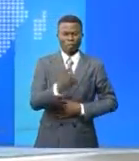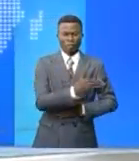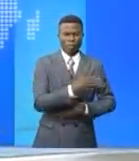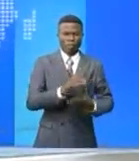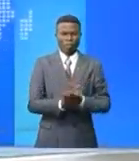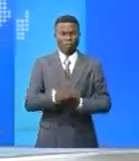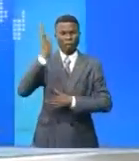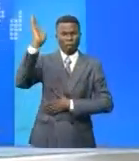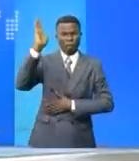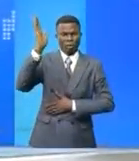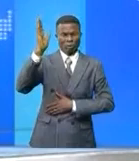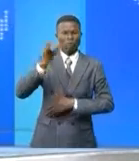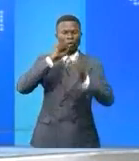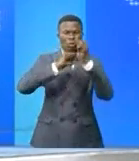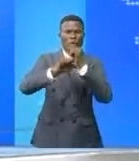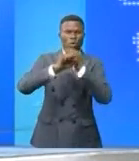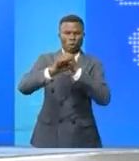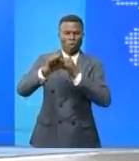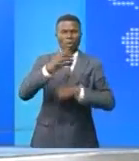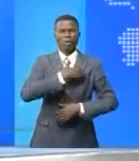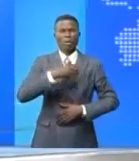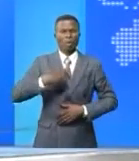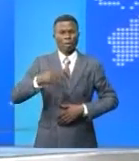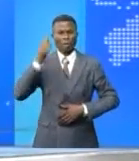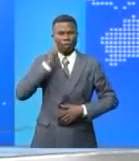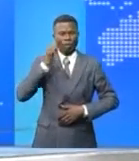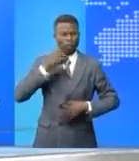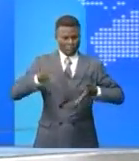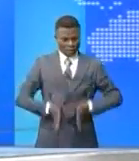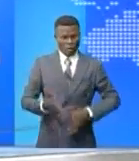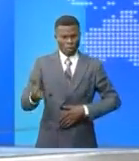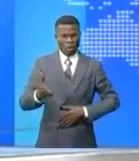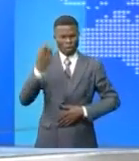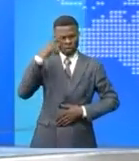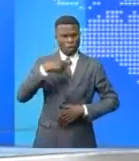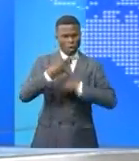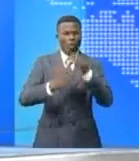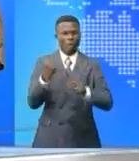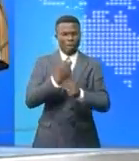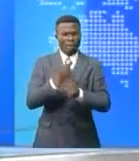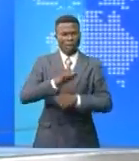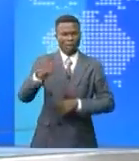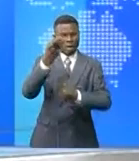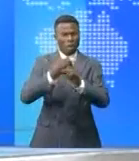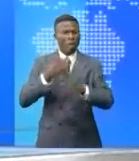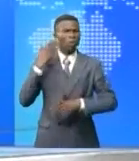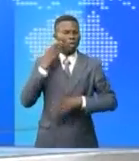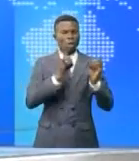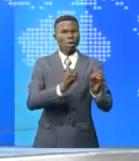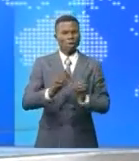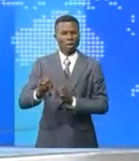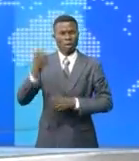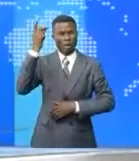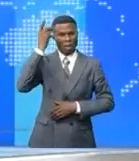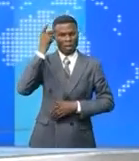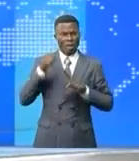Une conférence de sensibilisation des femmes et filles mères pour leur entrepreneuriat en ce mois de mars était organisée à